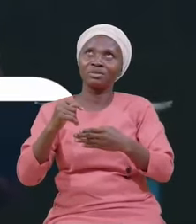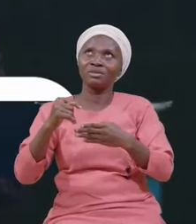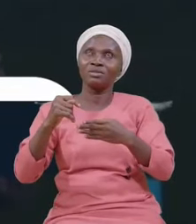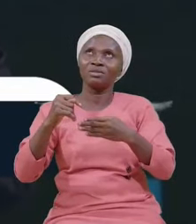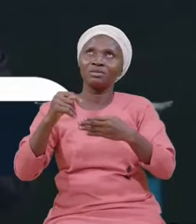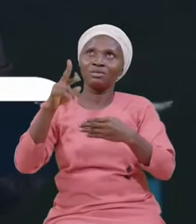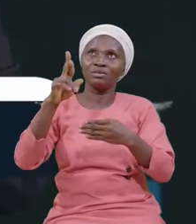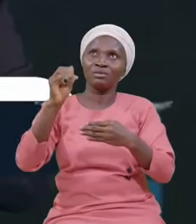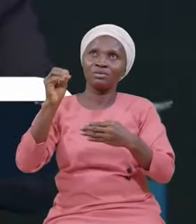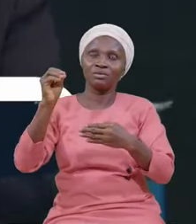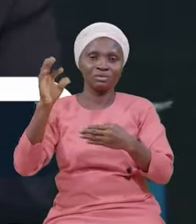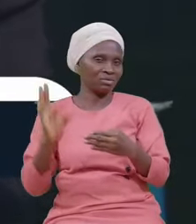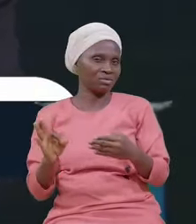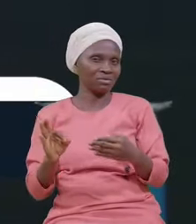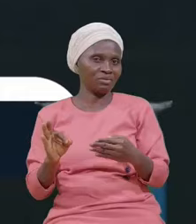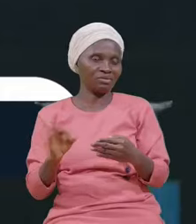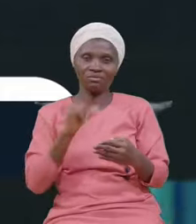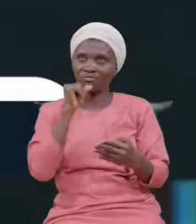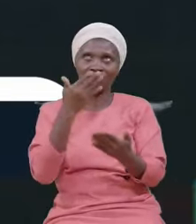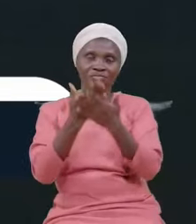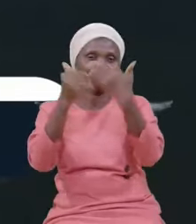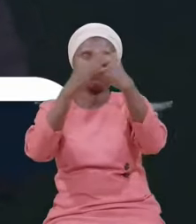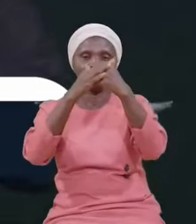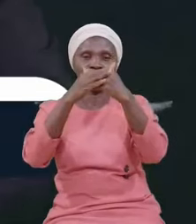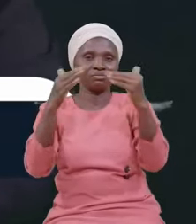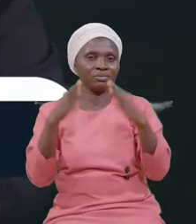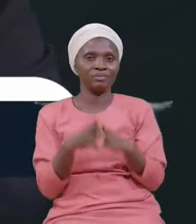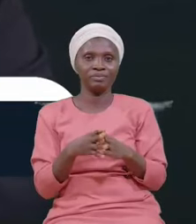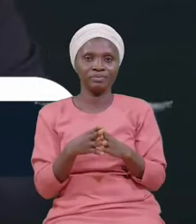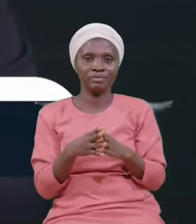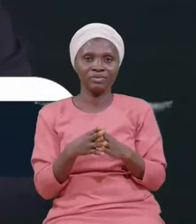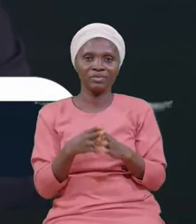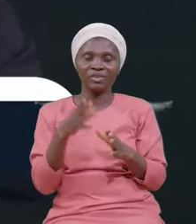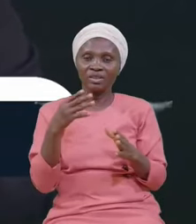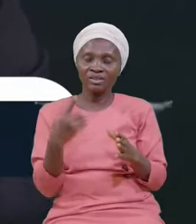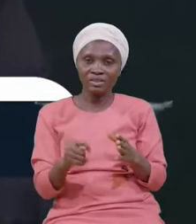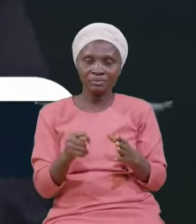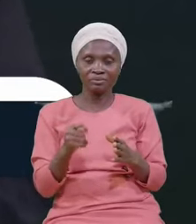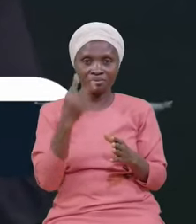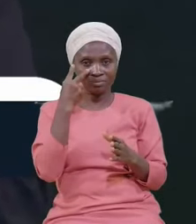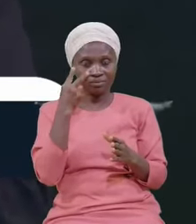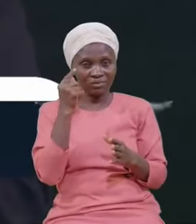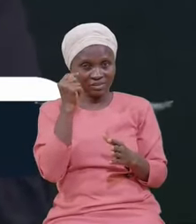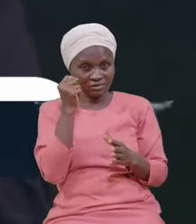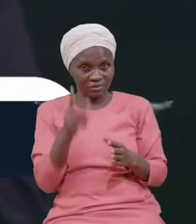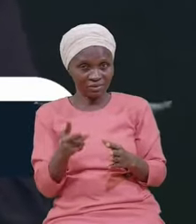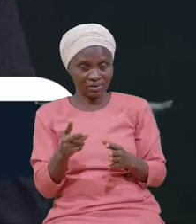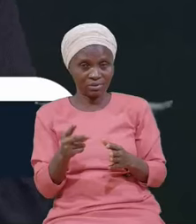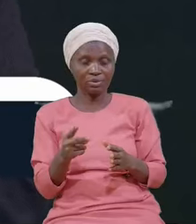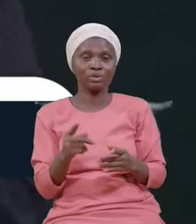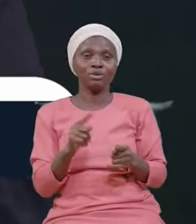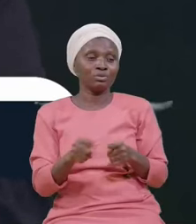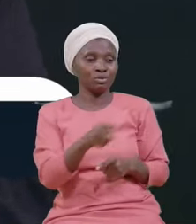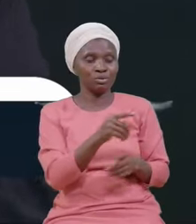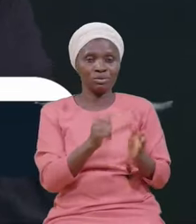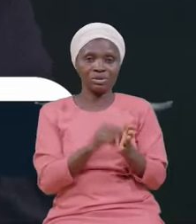l'invisible qui rend Dieu visible à ceux qui sont soumis et s'abandonnent à lui